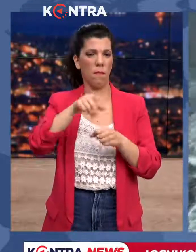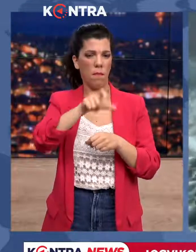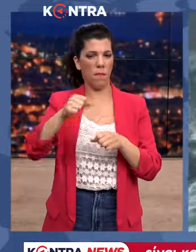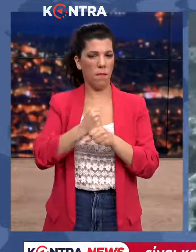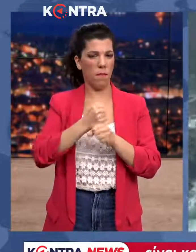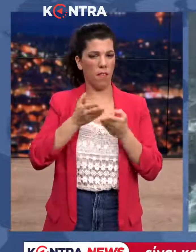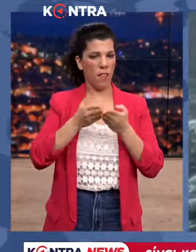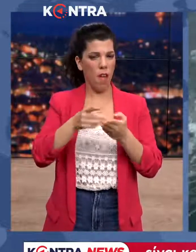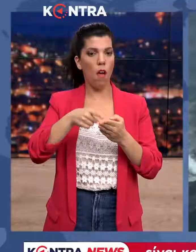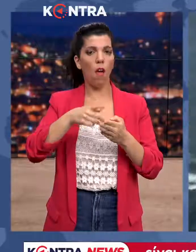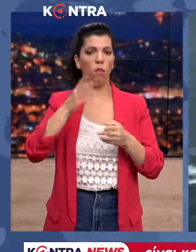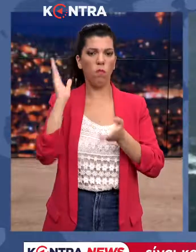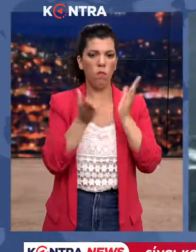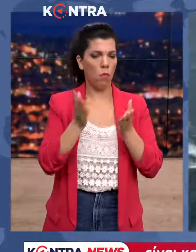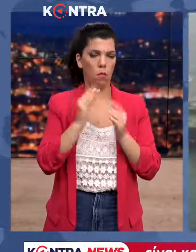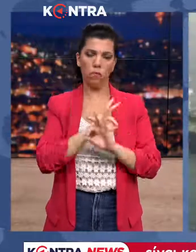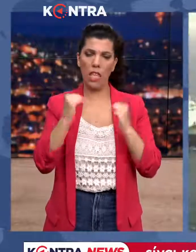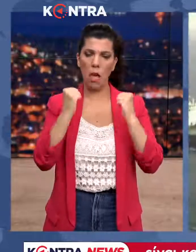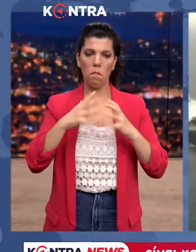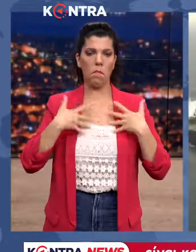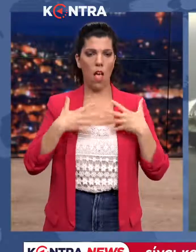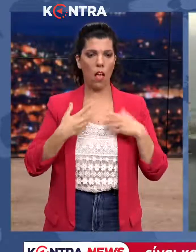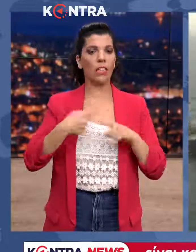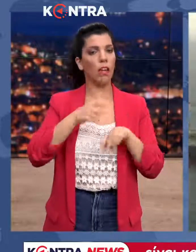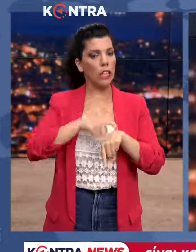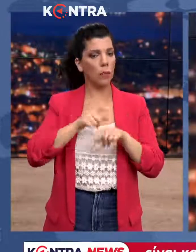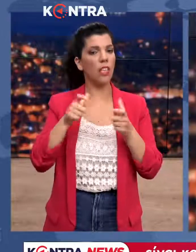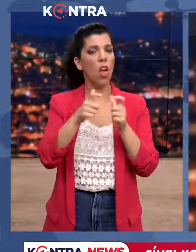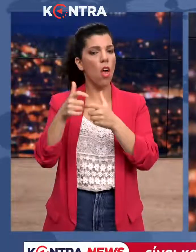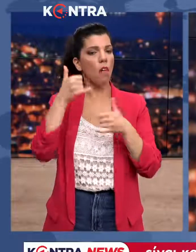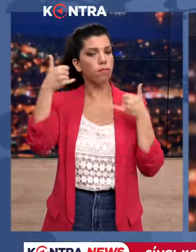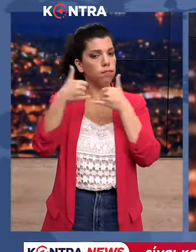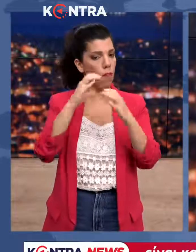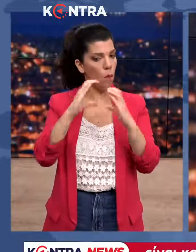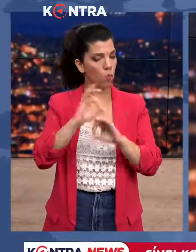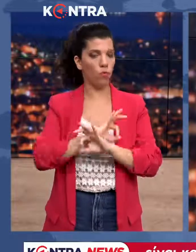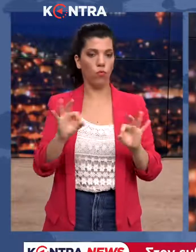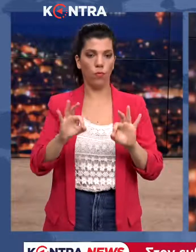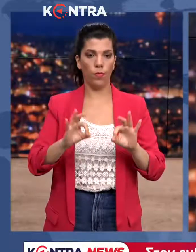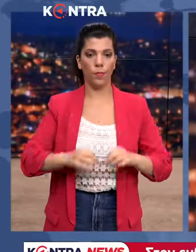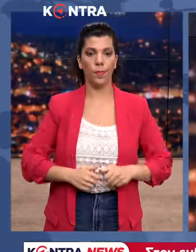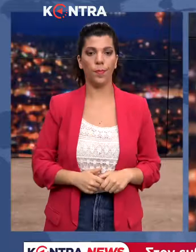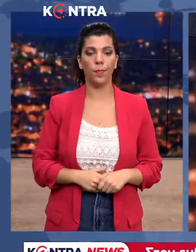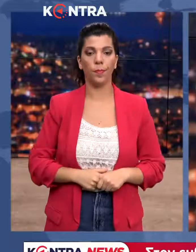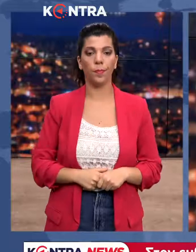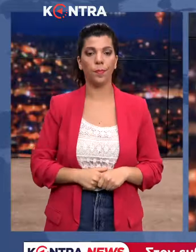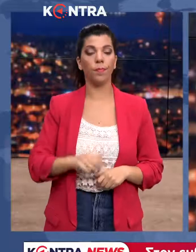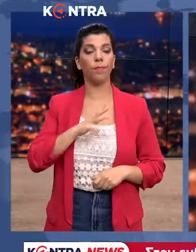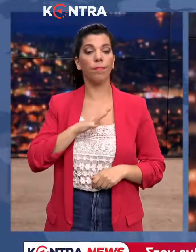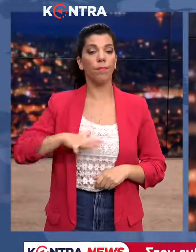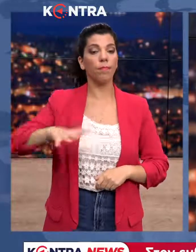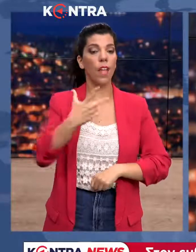μελών του πληρώματος είναι καλή και βρ βρίσκονται σε τηλεφωνική επικοινωνία με τις οικογένειές τους στον